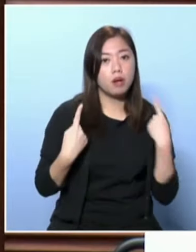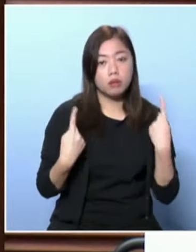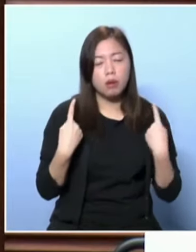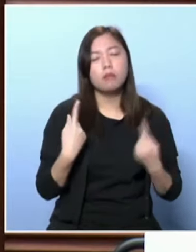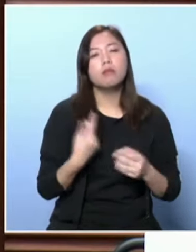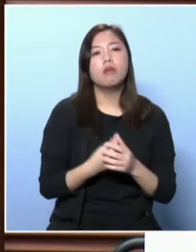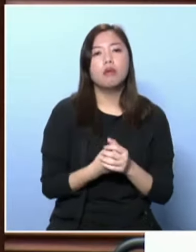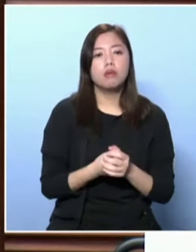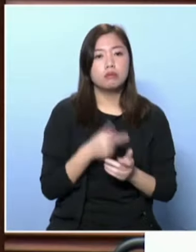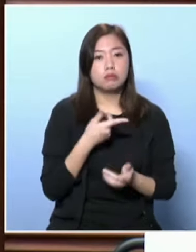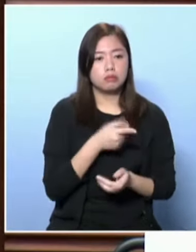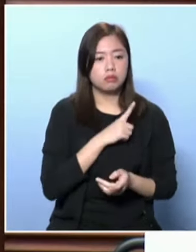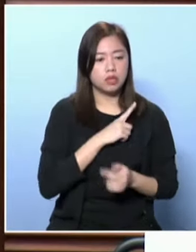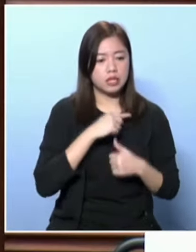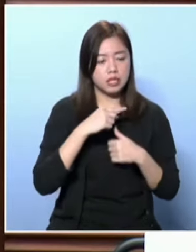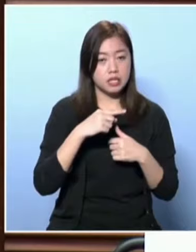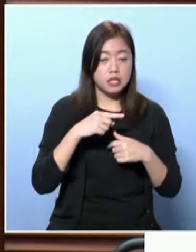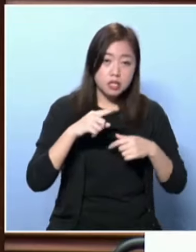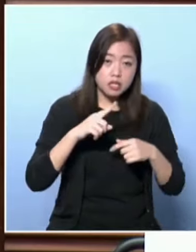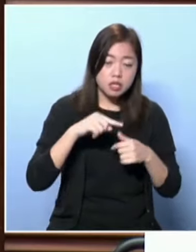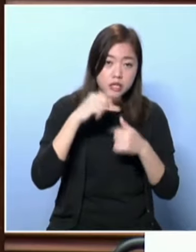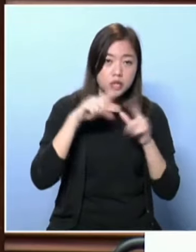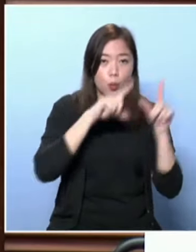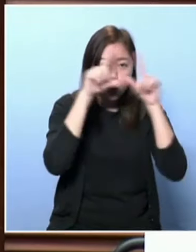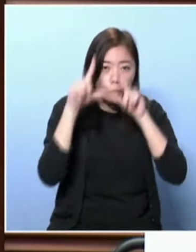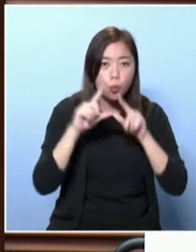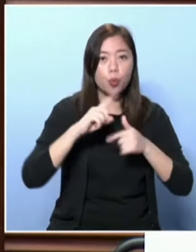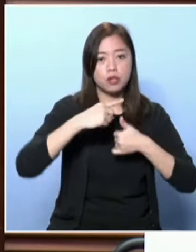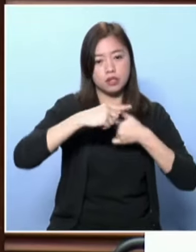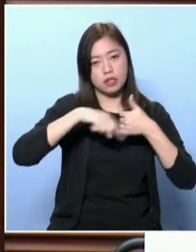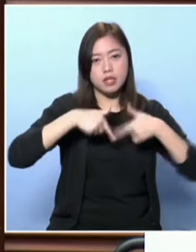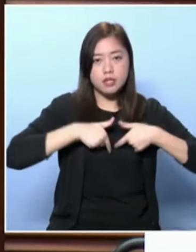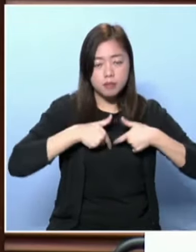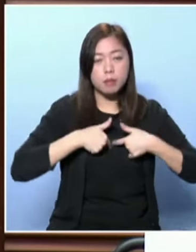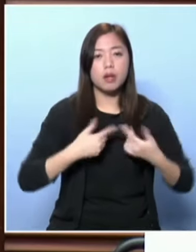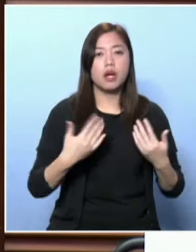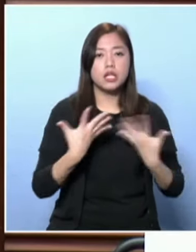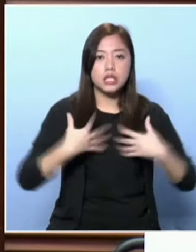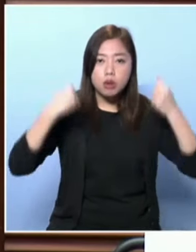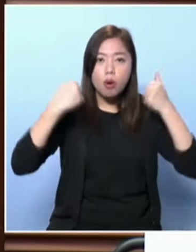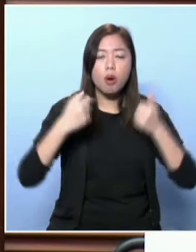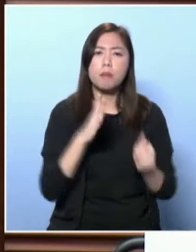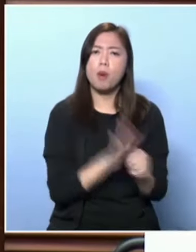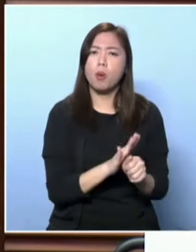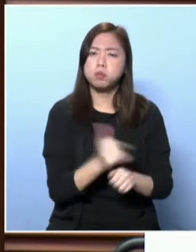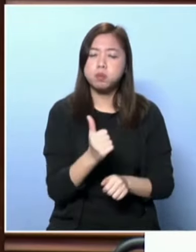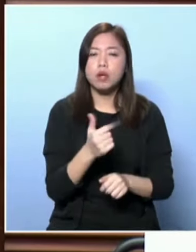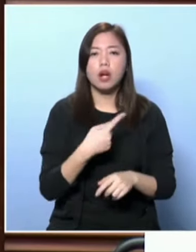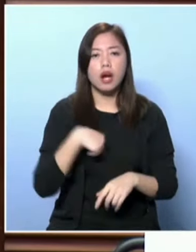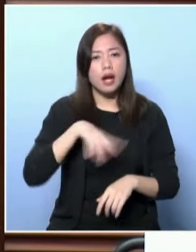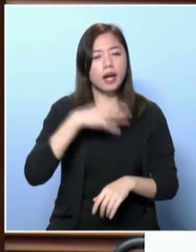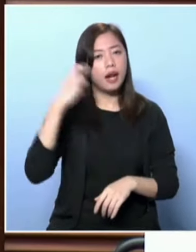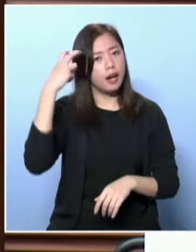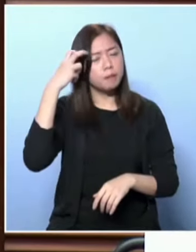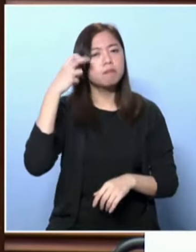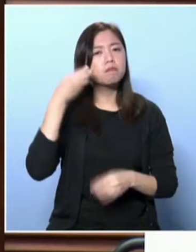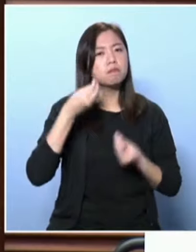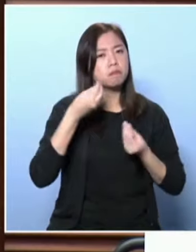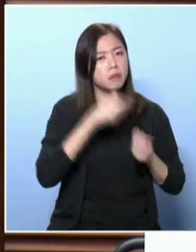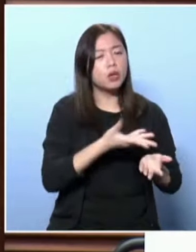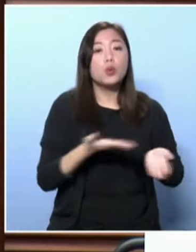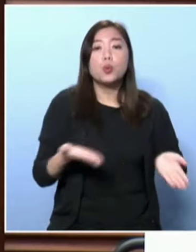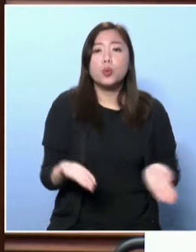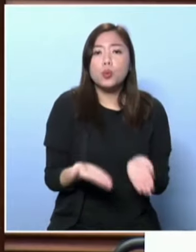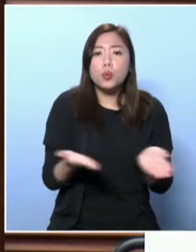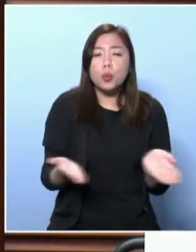對佢嘅身心健康咧都會有幫助。咁所以呢個我哋從呢個角度去睇咧，我哋希望有少少嘅鼓勵